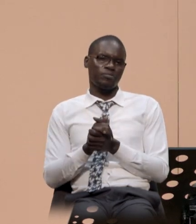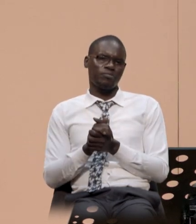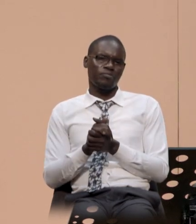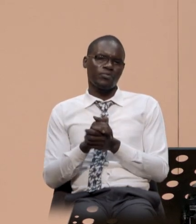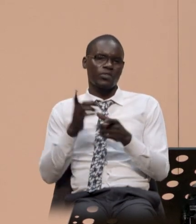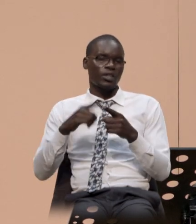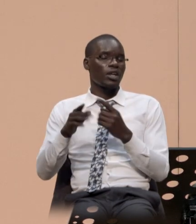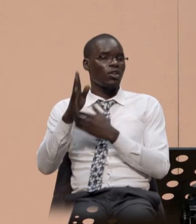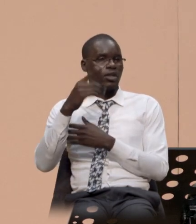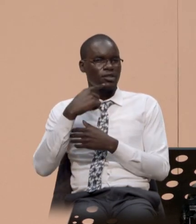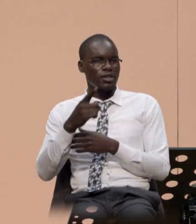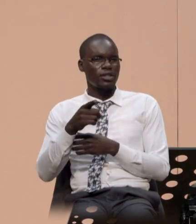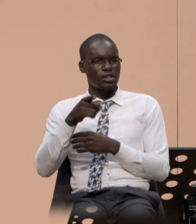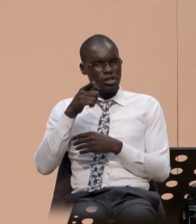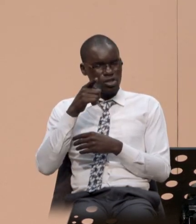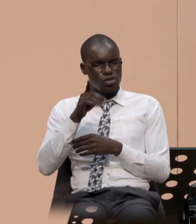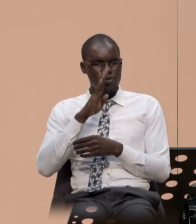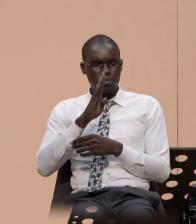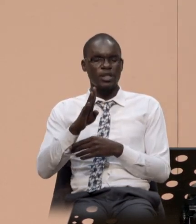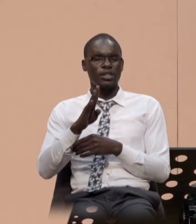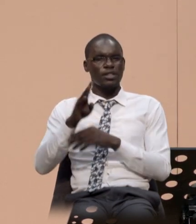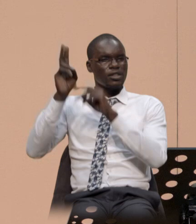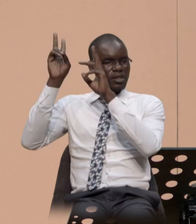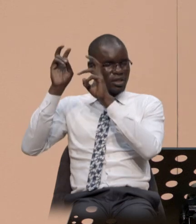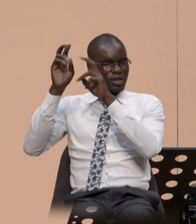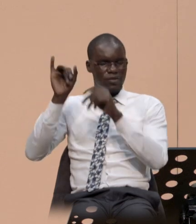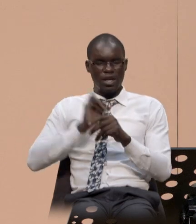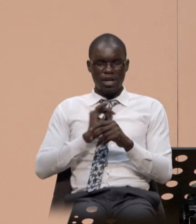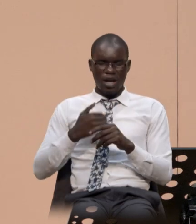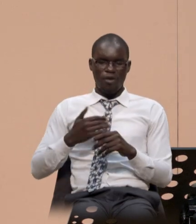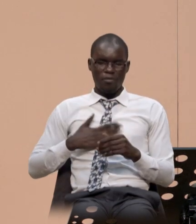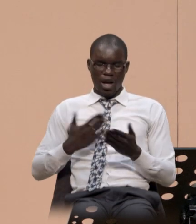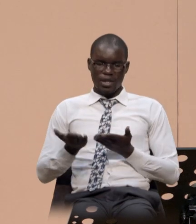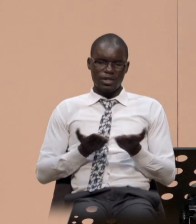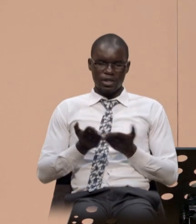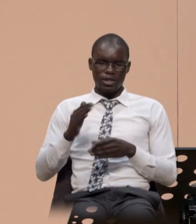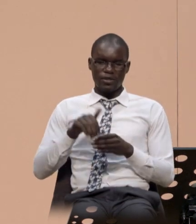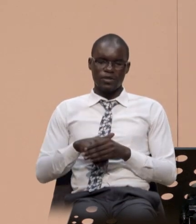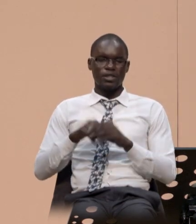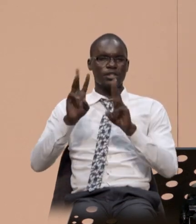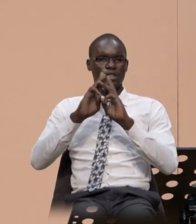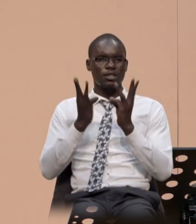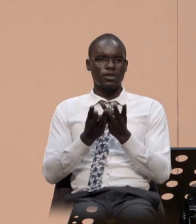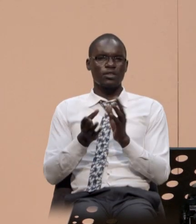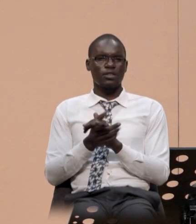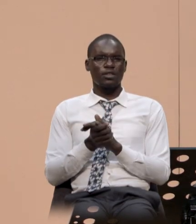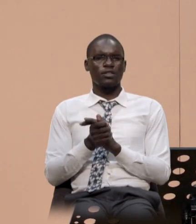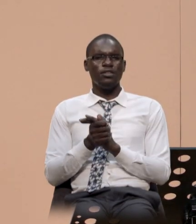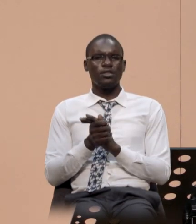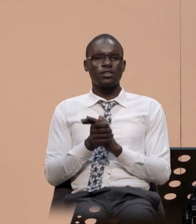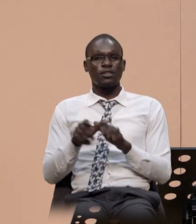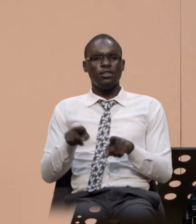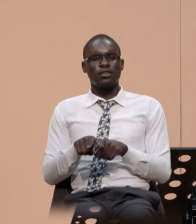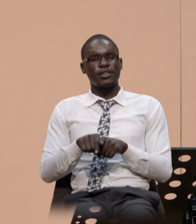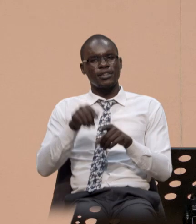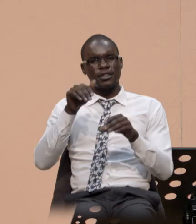Lakini Mungu anasema, dhidi ya wewe kuwa shetani, nina mtumishi wangu duniani. Dhidi ya wewe kuwa kiongozi wa dunia, unavyosoma